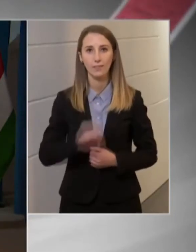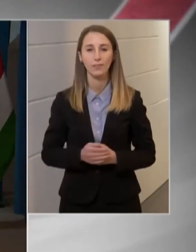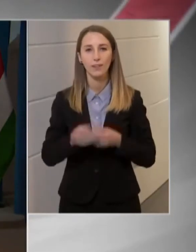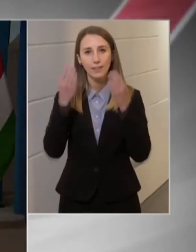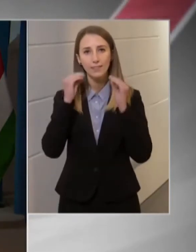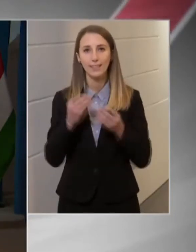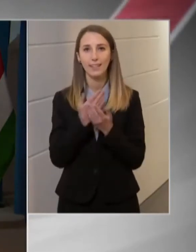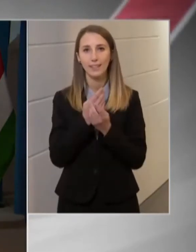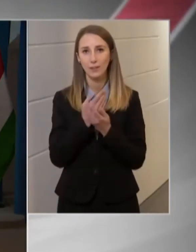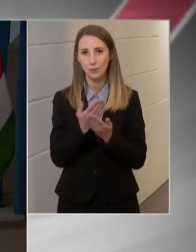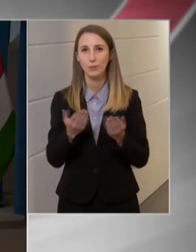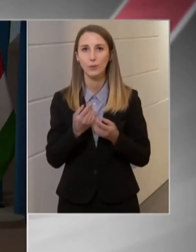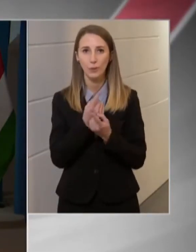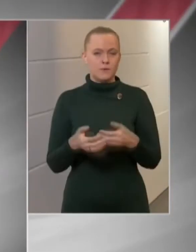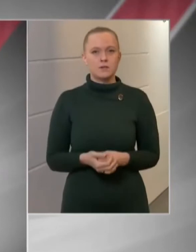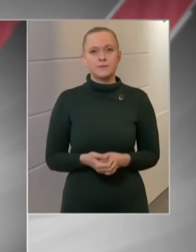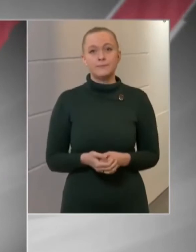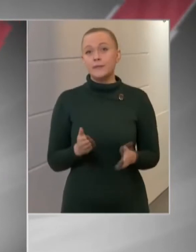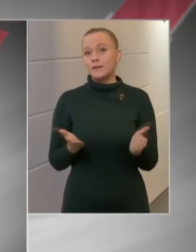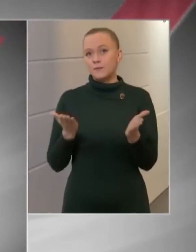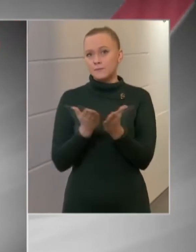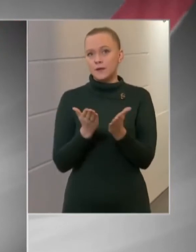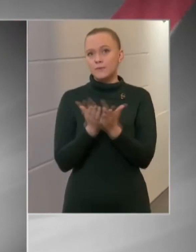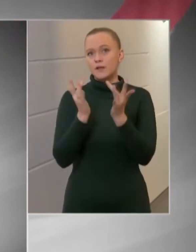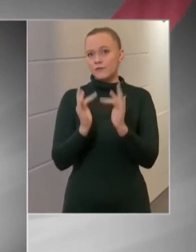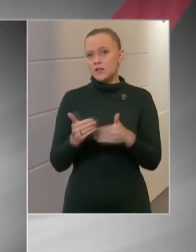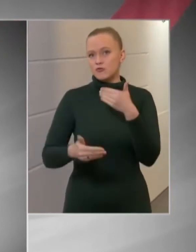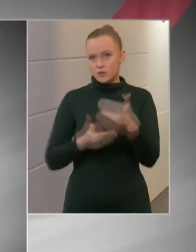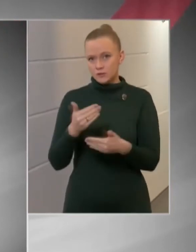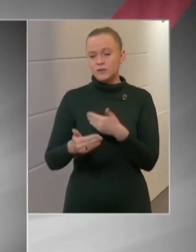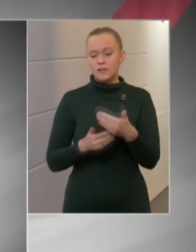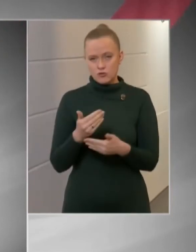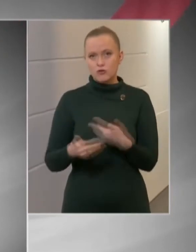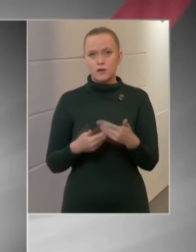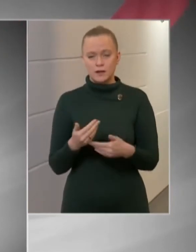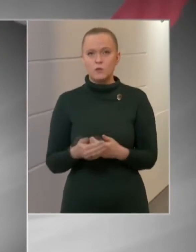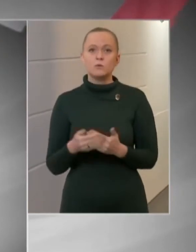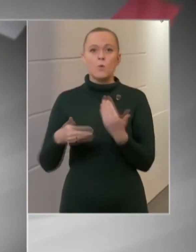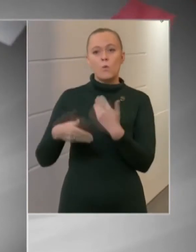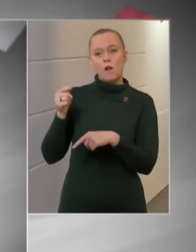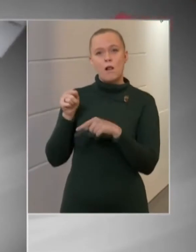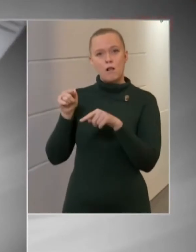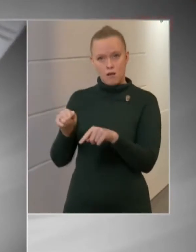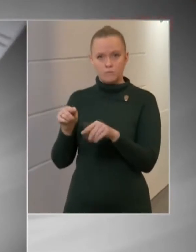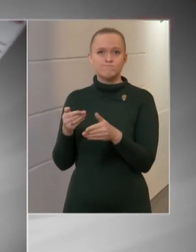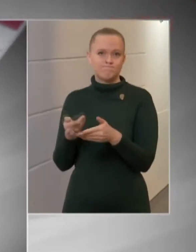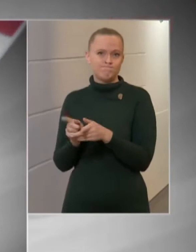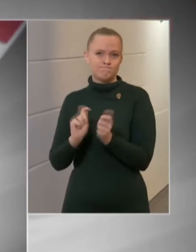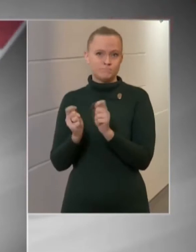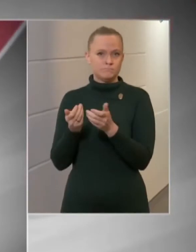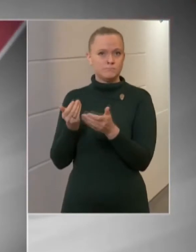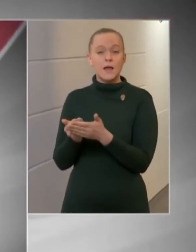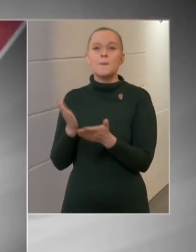hogy 6360 újabb magyar állampolgárnál mutatták ki a koronavírus fertőzést, ezzel 192.047 főre nőtt